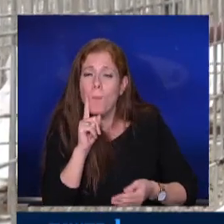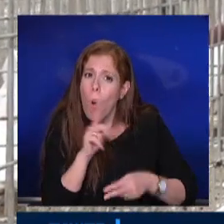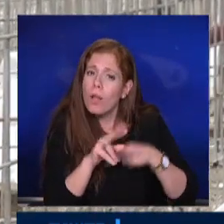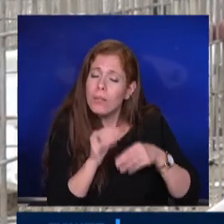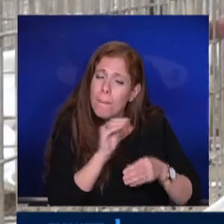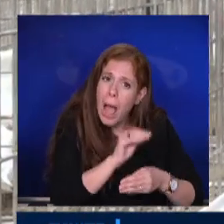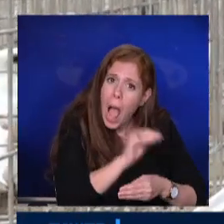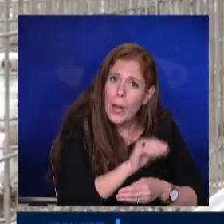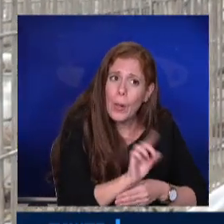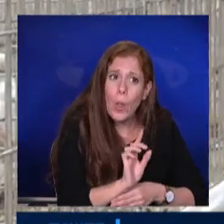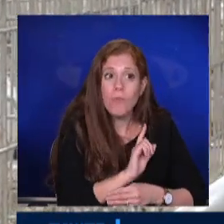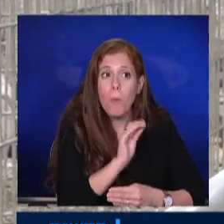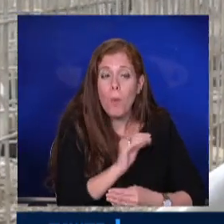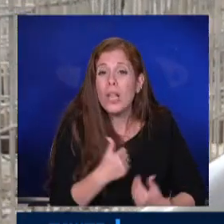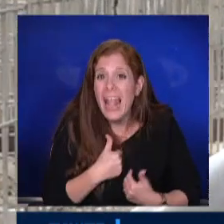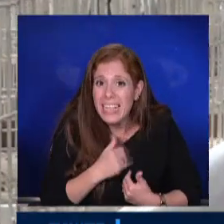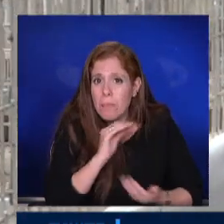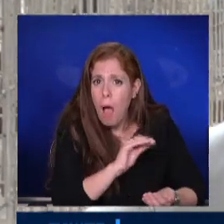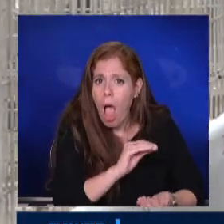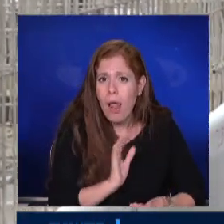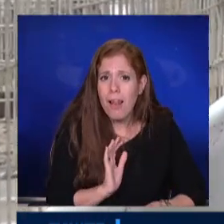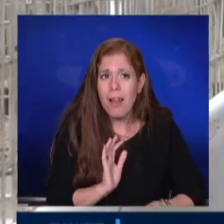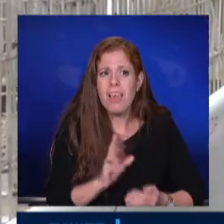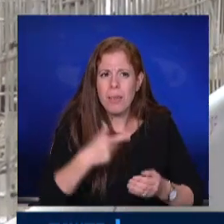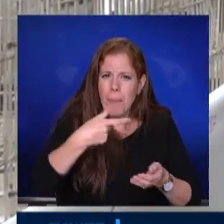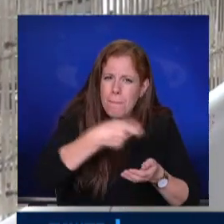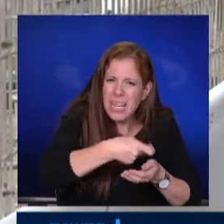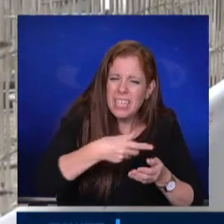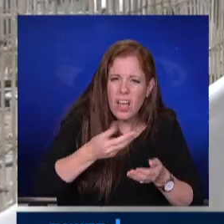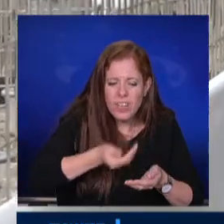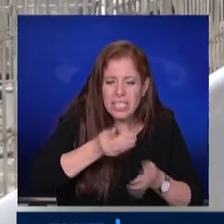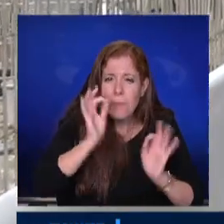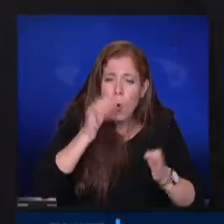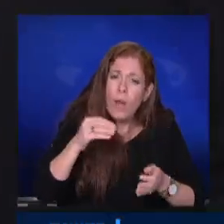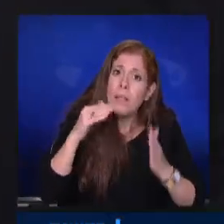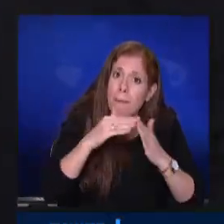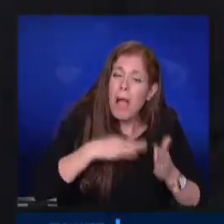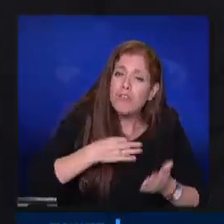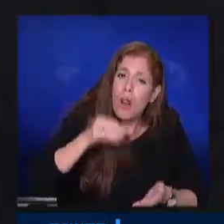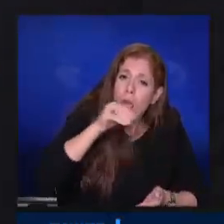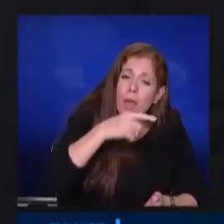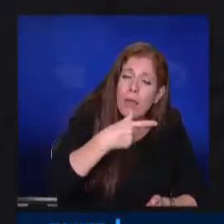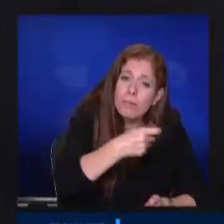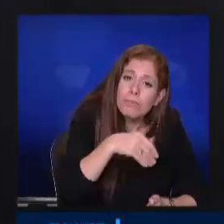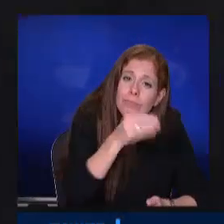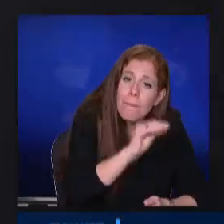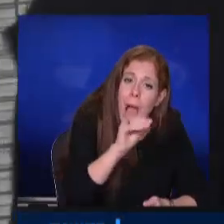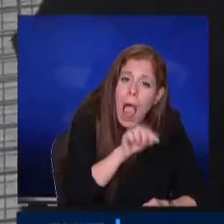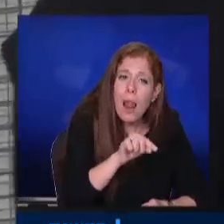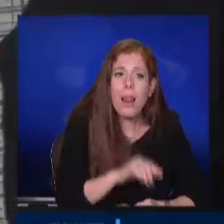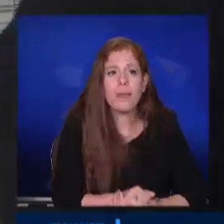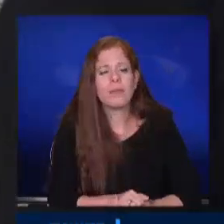אם לא מאכילות, אני מאכיל. עם מזרק ודייסה מיוחדת בבית שלי. הוא יותר יפה